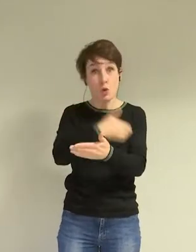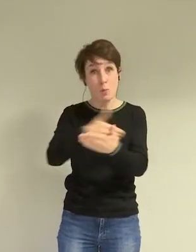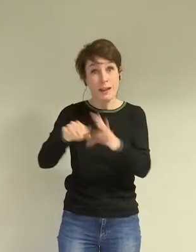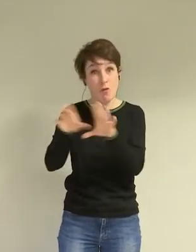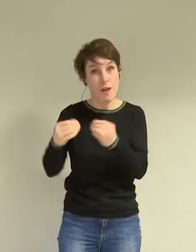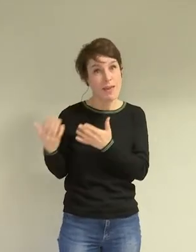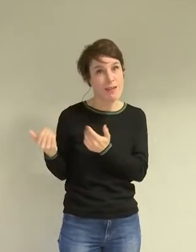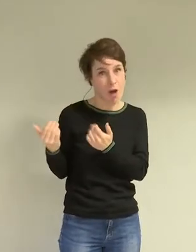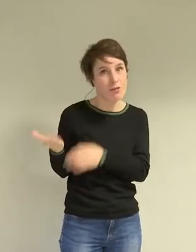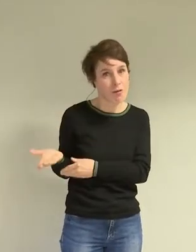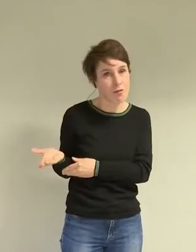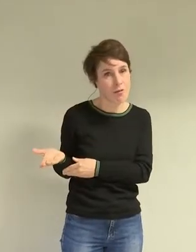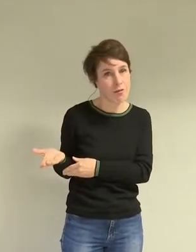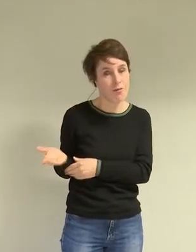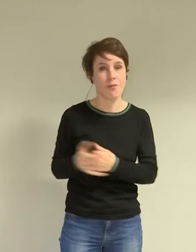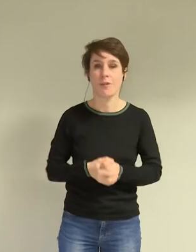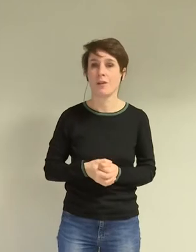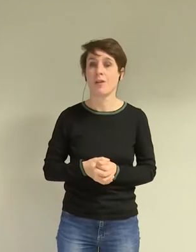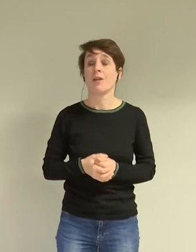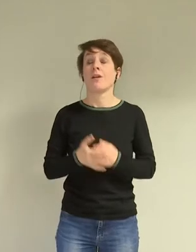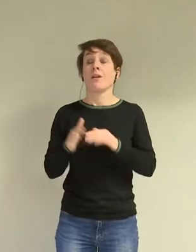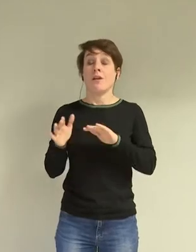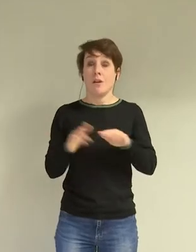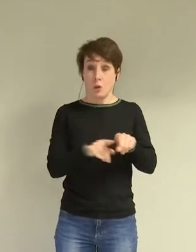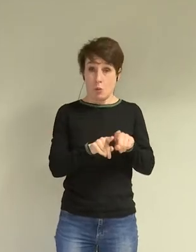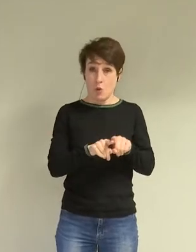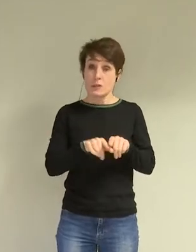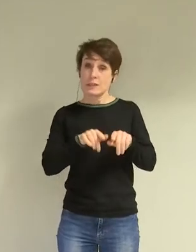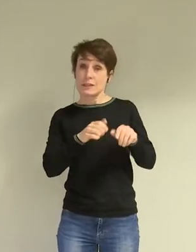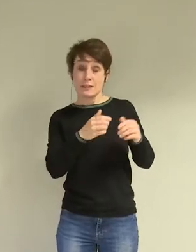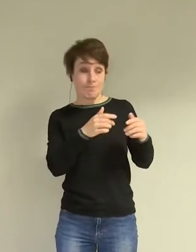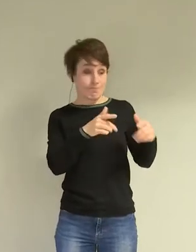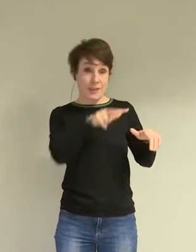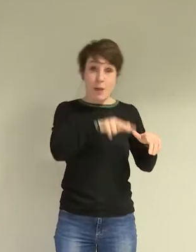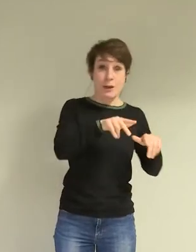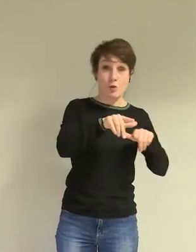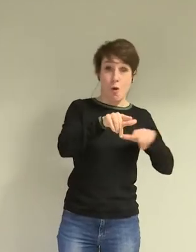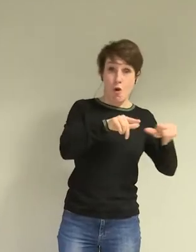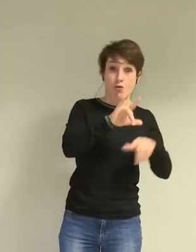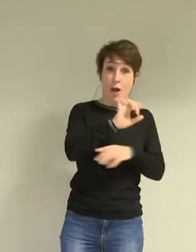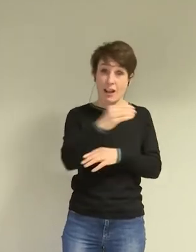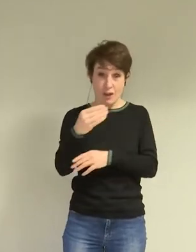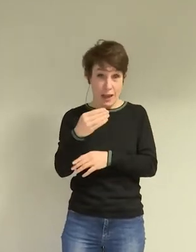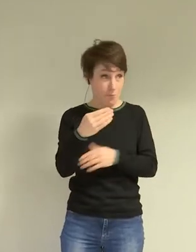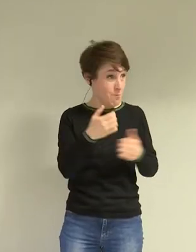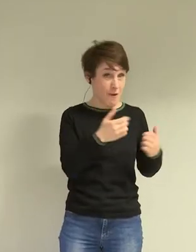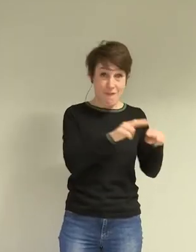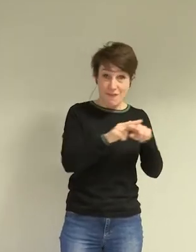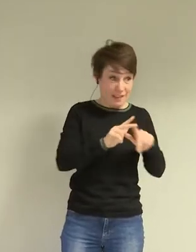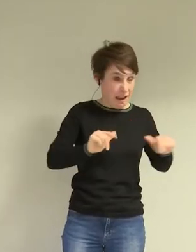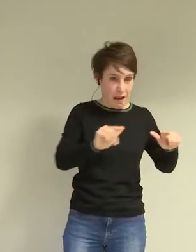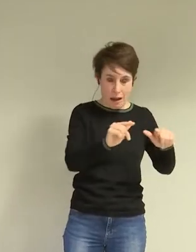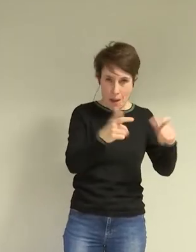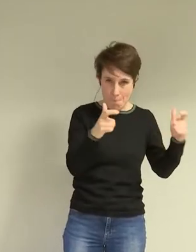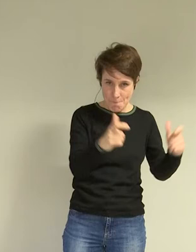aggravé ce constat elle rappelle que l'offre de logements sociaux disponibles est au plus bas avec 80 milles attributions de moins dans le